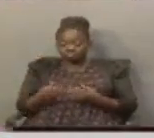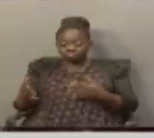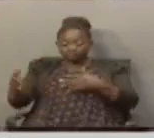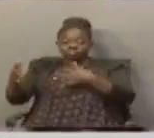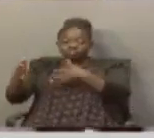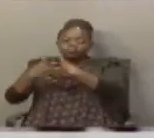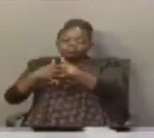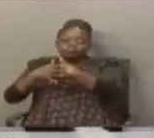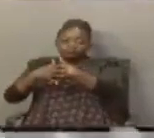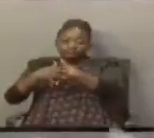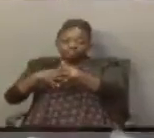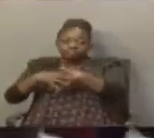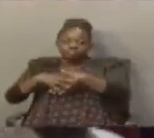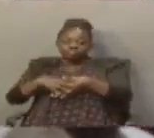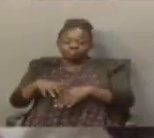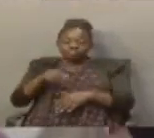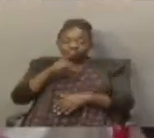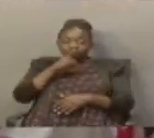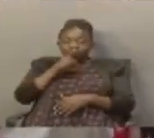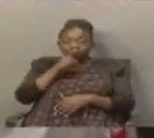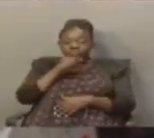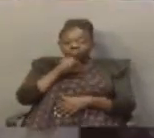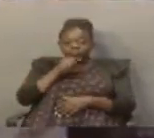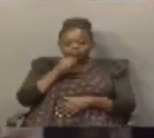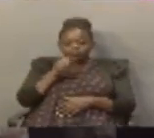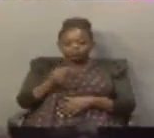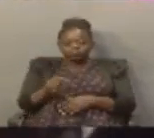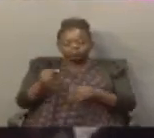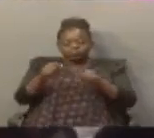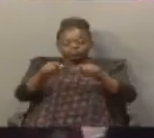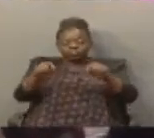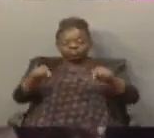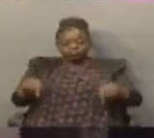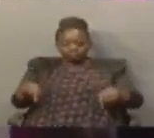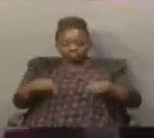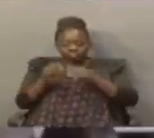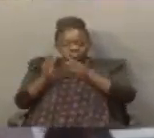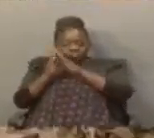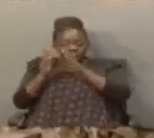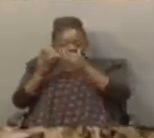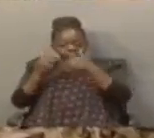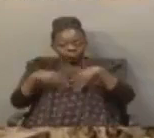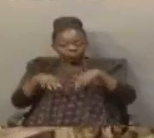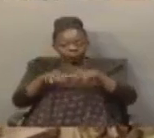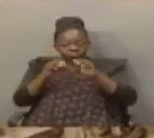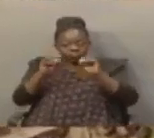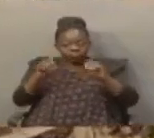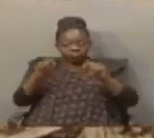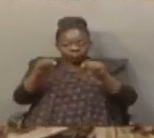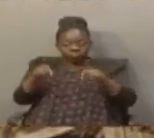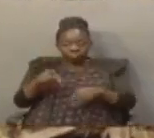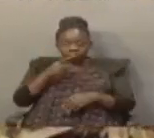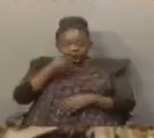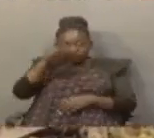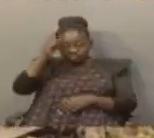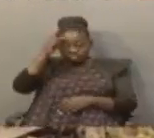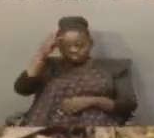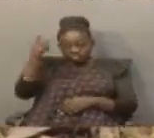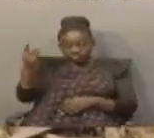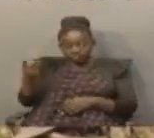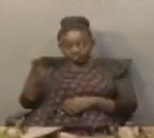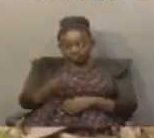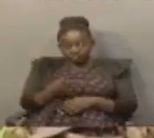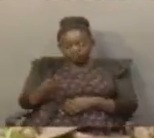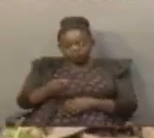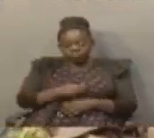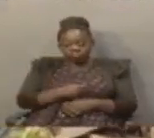aggalidde omwami mu kisenge ndoza baafuna obutakkaanya. Kati olwaleero bazadde b'omwana bombi